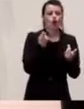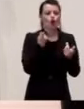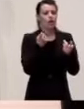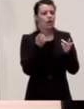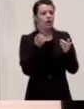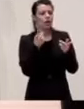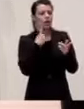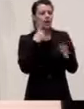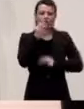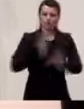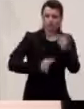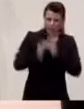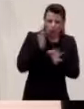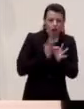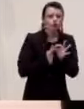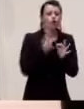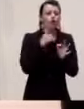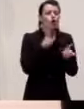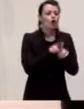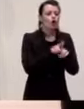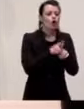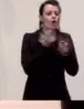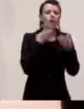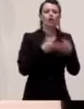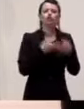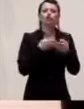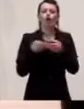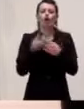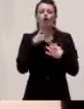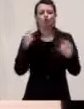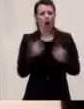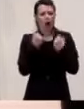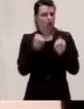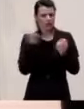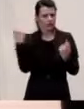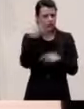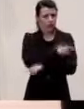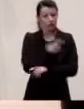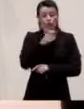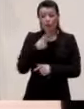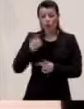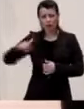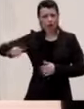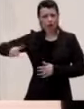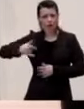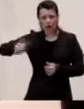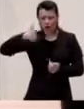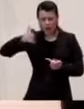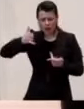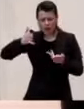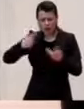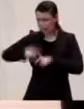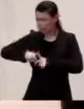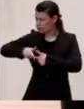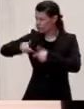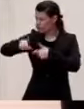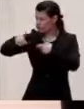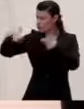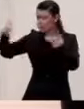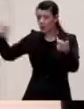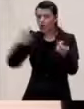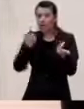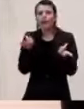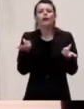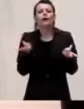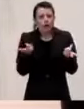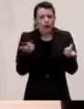continua difficoltà nell'attività di soccorso. I numeri delle chiamate erano enormemente aumentati, i numeri di mezzi,